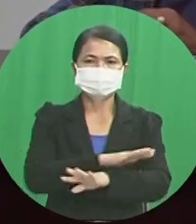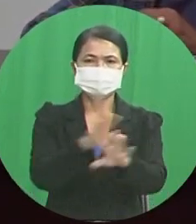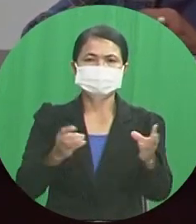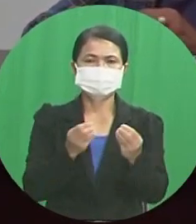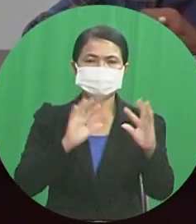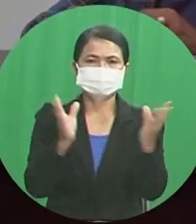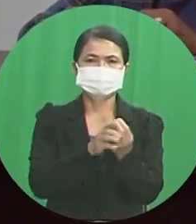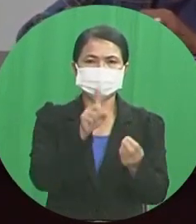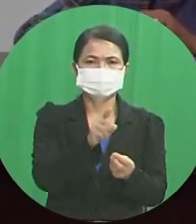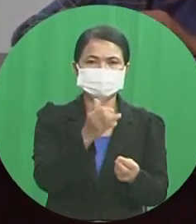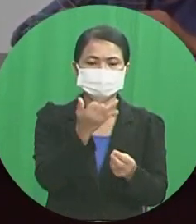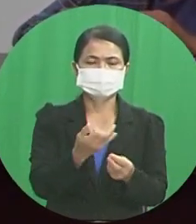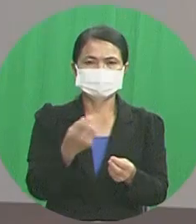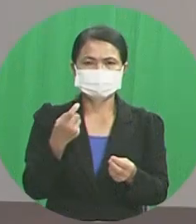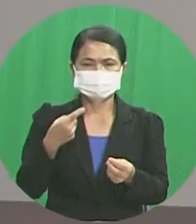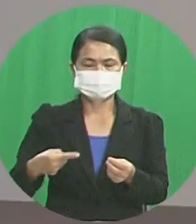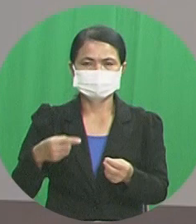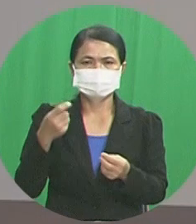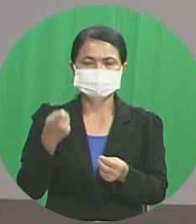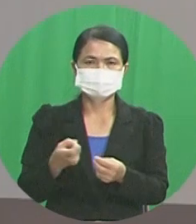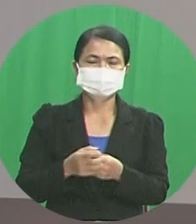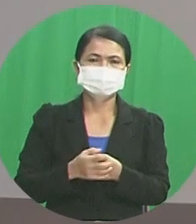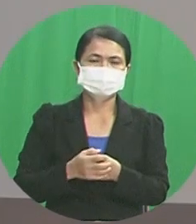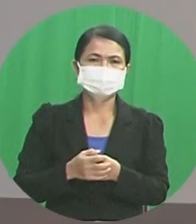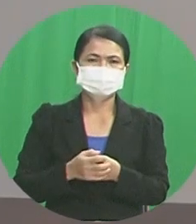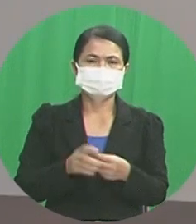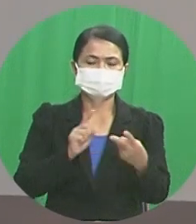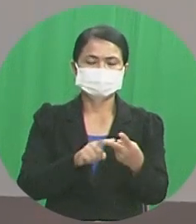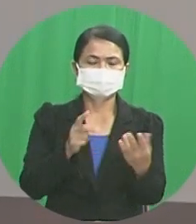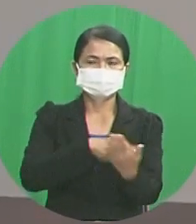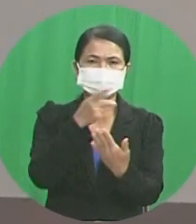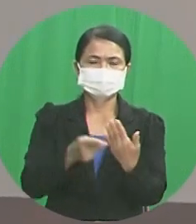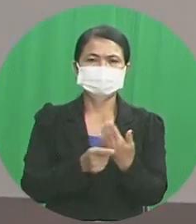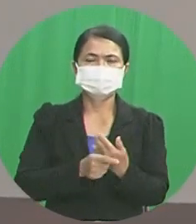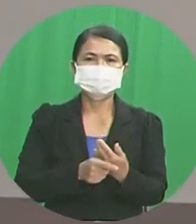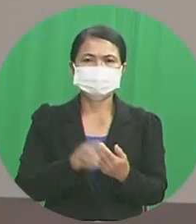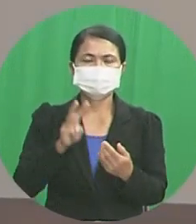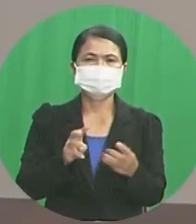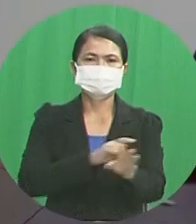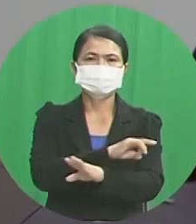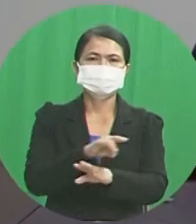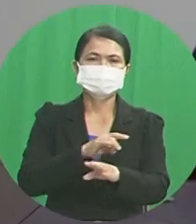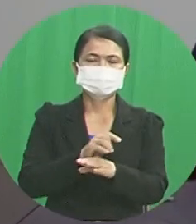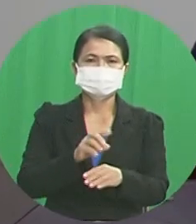ប 17,000 ហិកតា 2. គម្រោង Lesri រយៈពេល